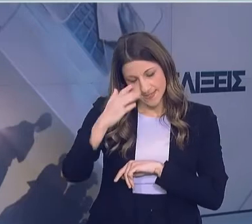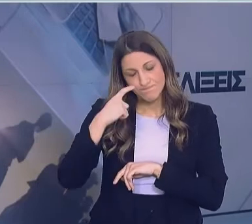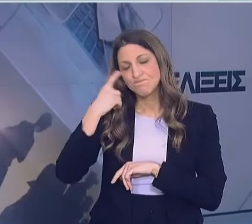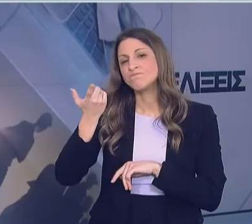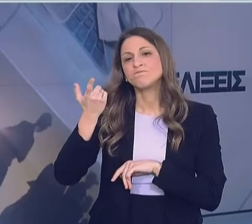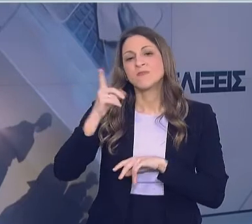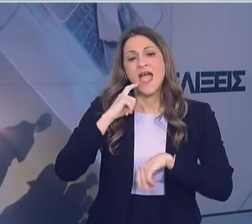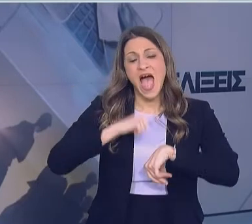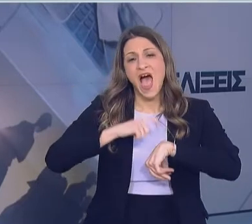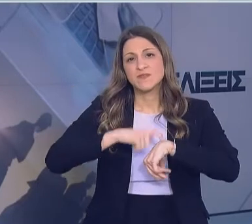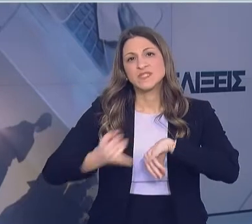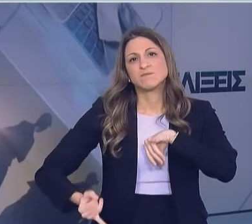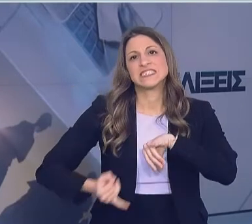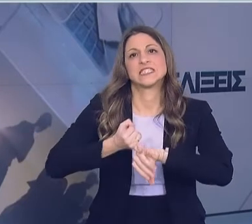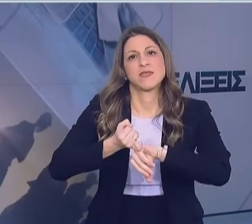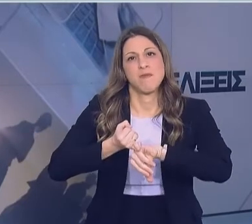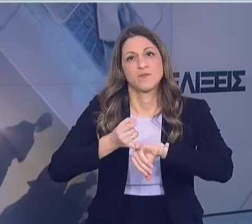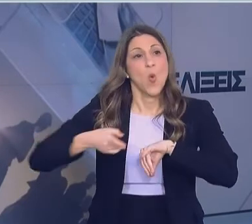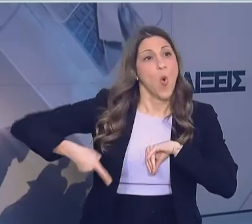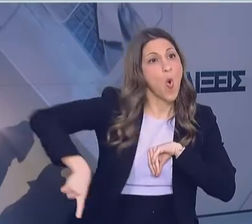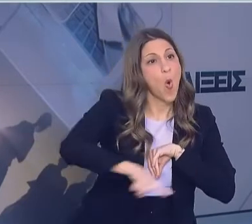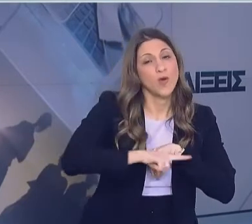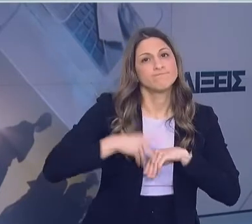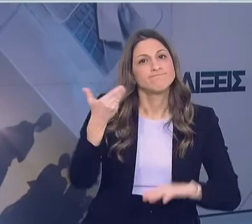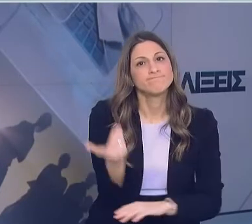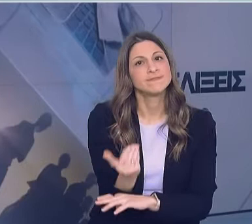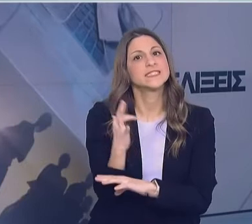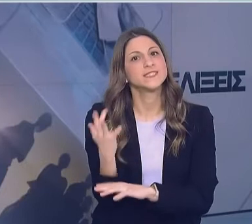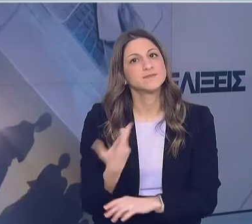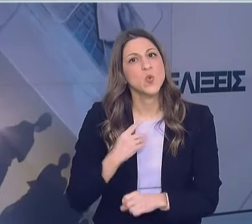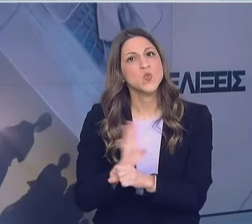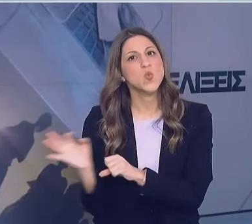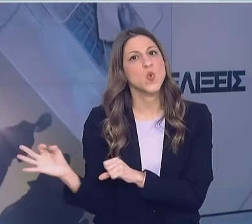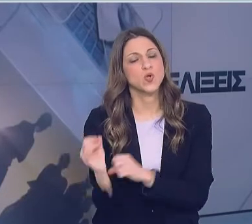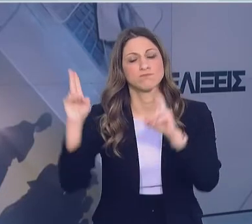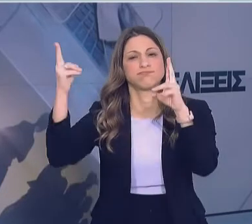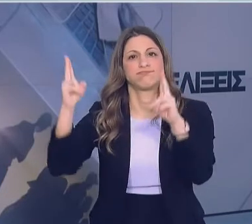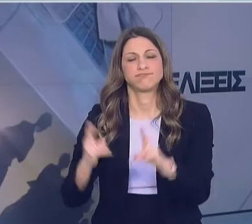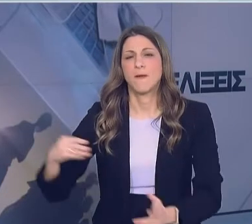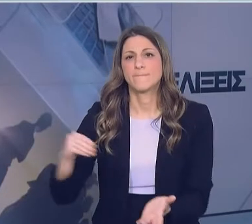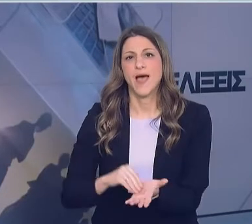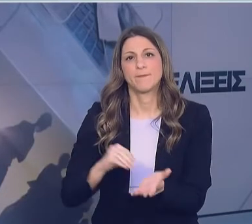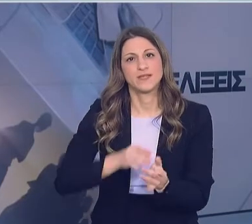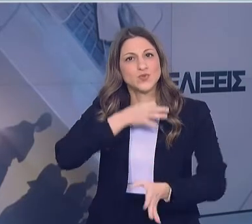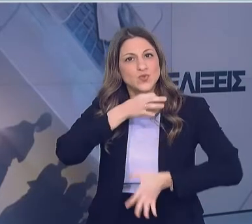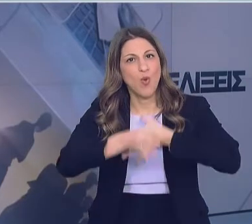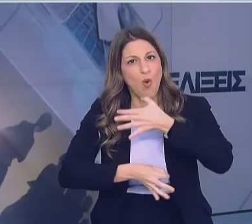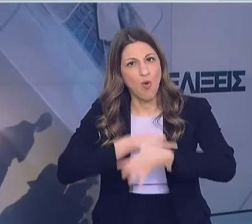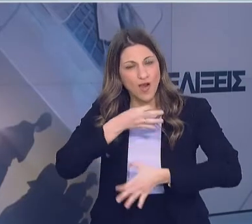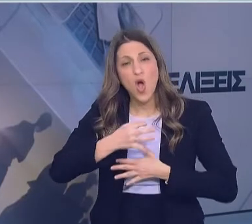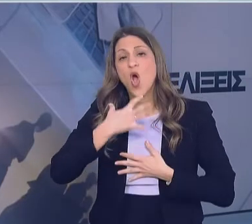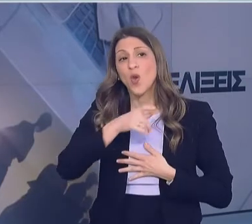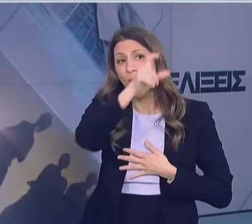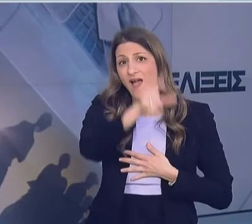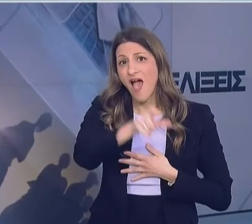στοίχημα για τον κρατικό μηχανισμό, για τον κάθε πολίτη, και είναι κάτι το οποίο πρέπει καθημερινά να το παραλαμβάνουμε. Γιατί σε αυτή τη μάχη ο καθένας